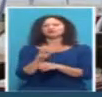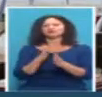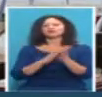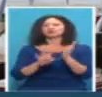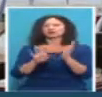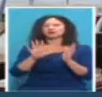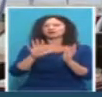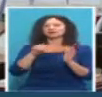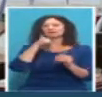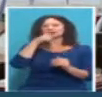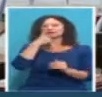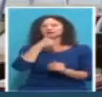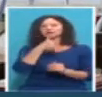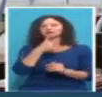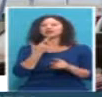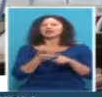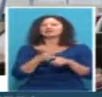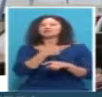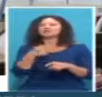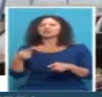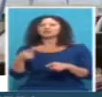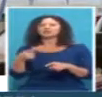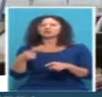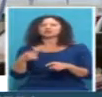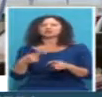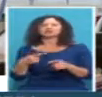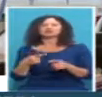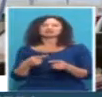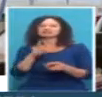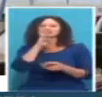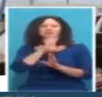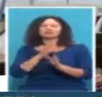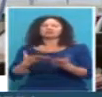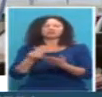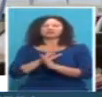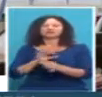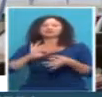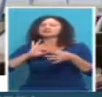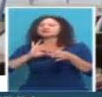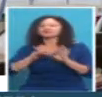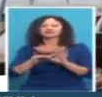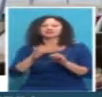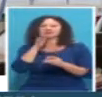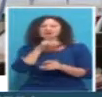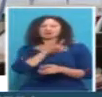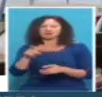1995 году. Это период, когда не платили зарплаты, когда очень сложно было всяческие